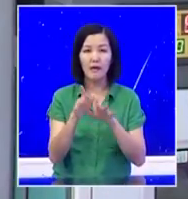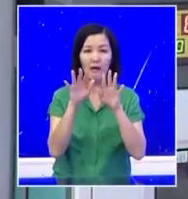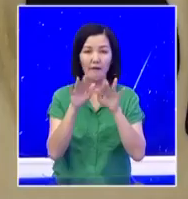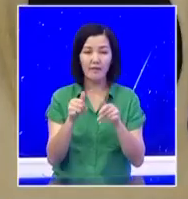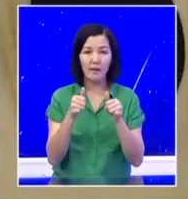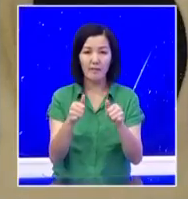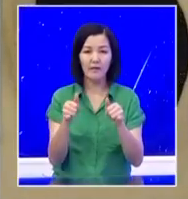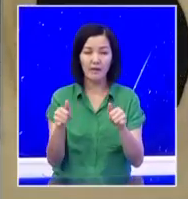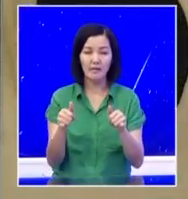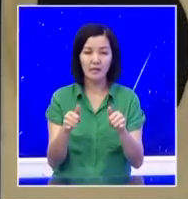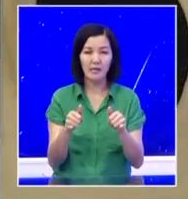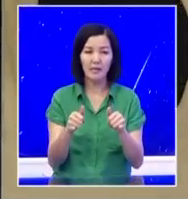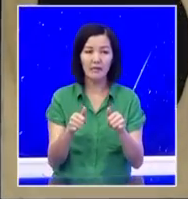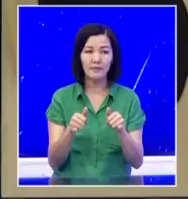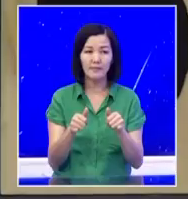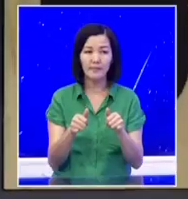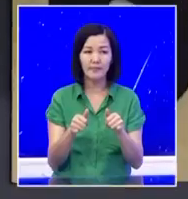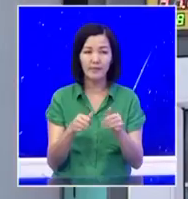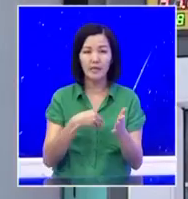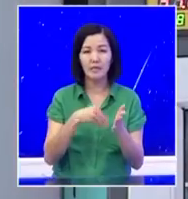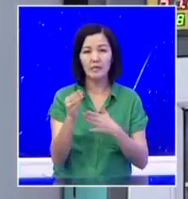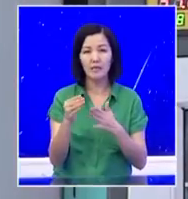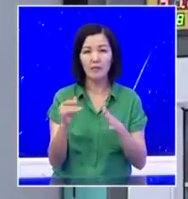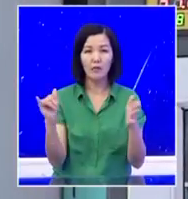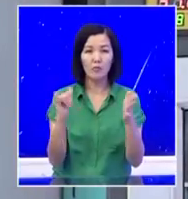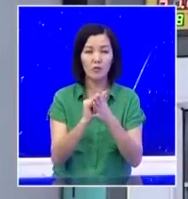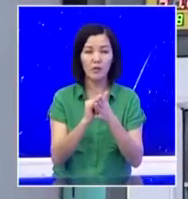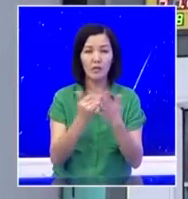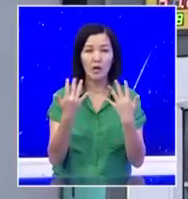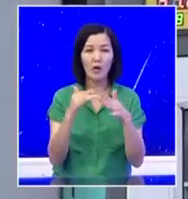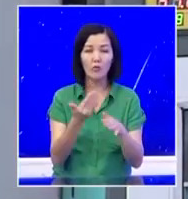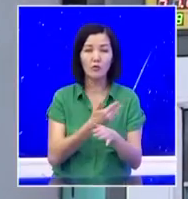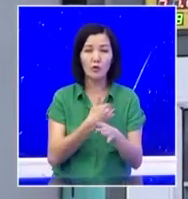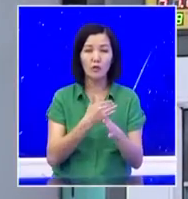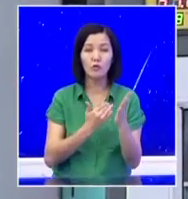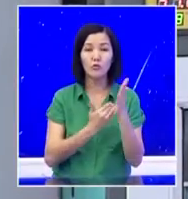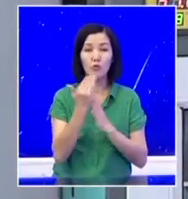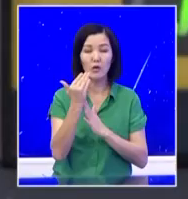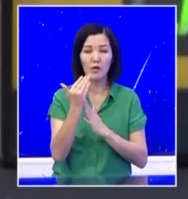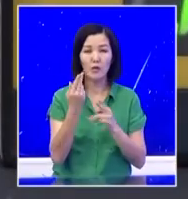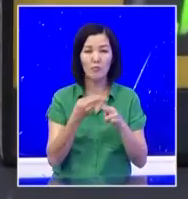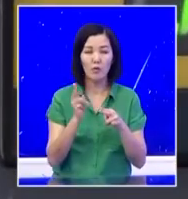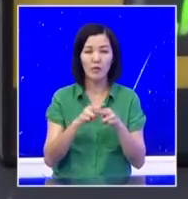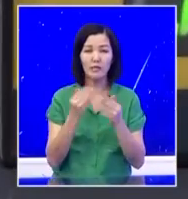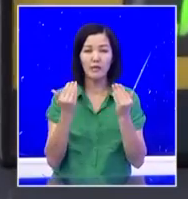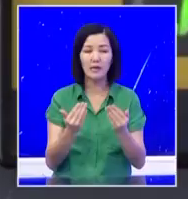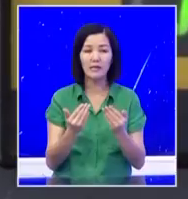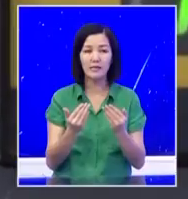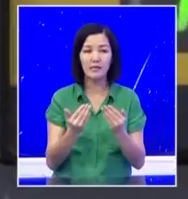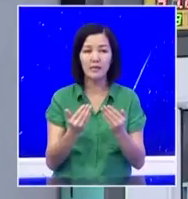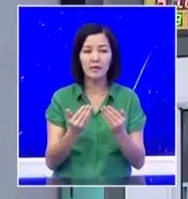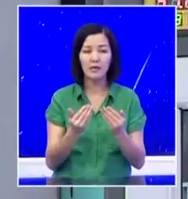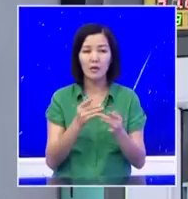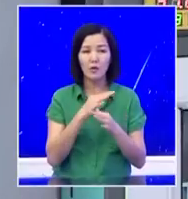автоматтандырылған инкубаторды алдым. Ауылдың ішінде сұраныс көп болған соң қазын балапанына. Жартысы уже не